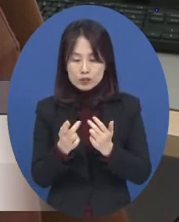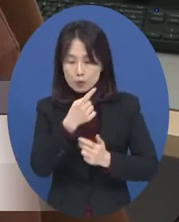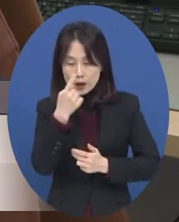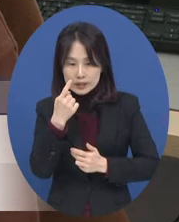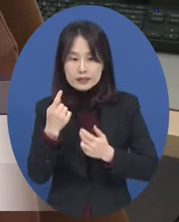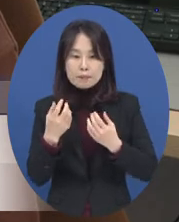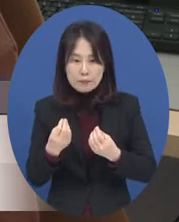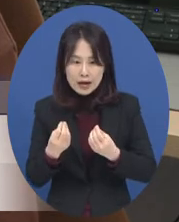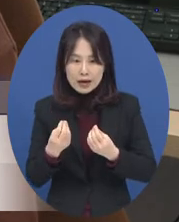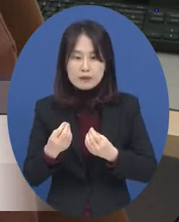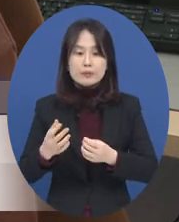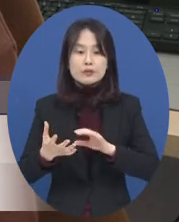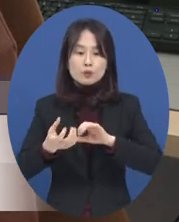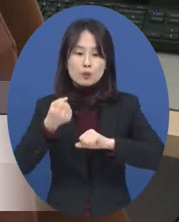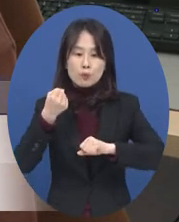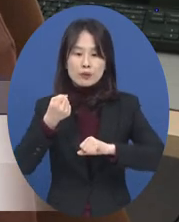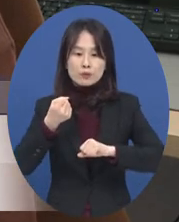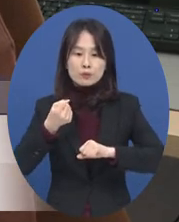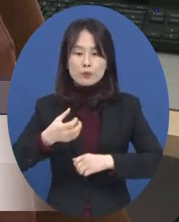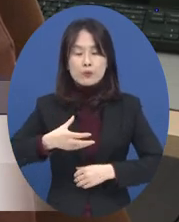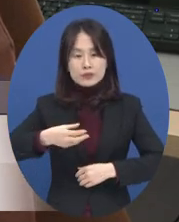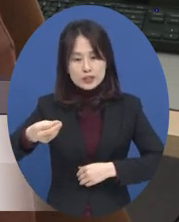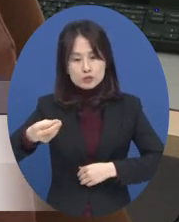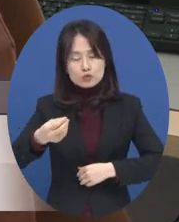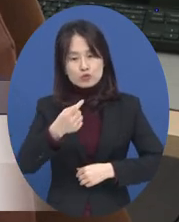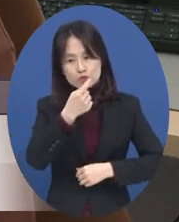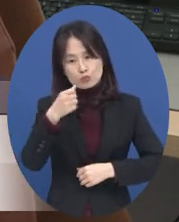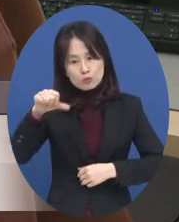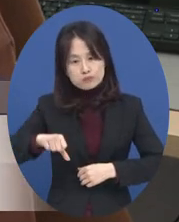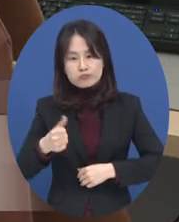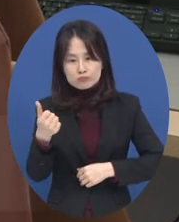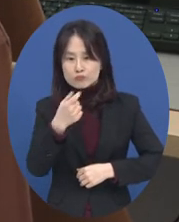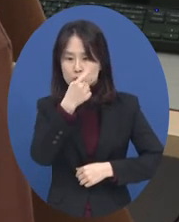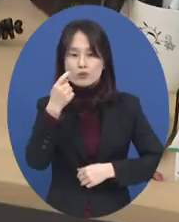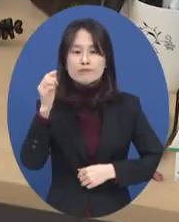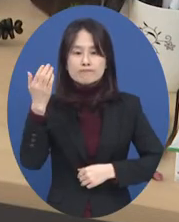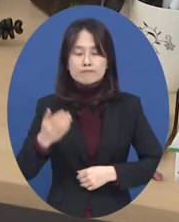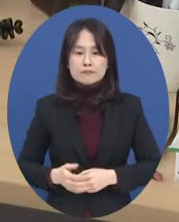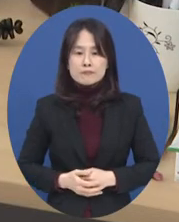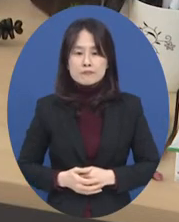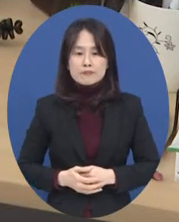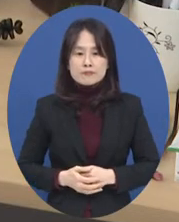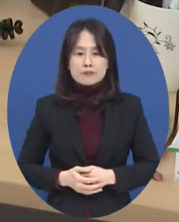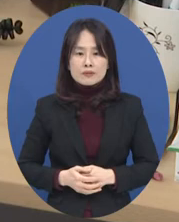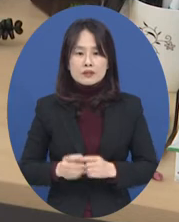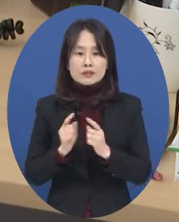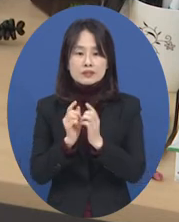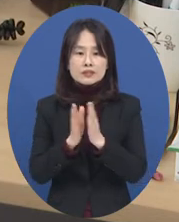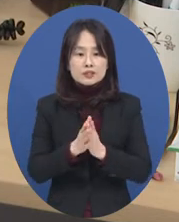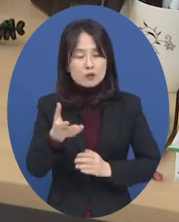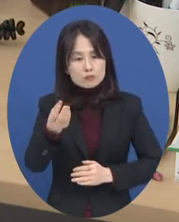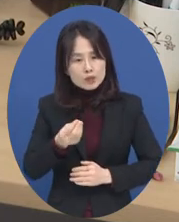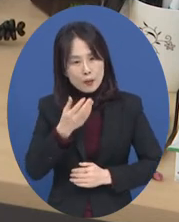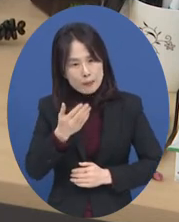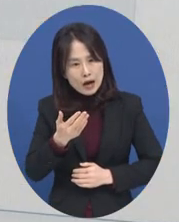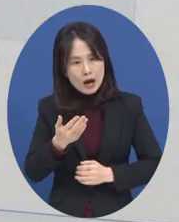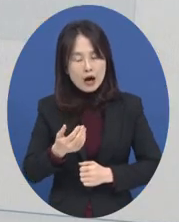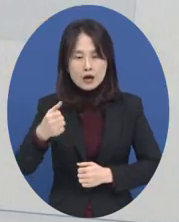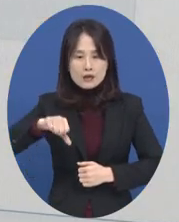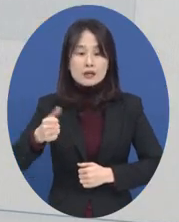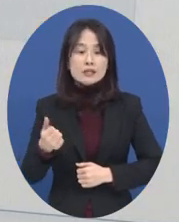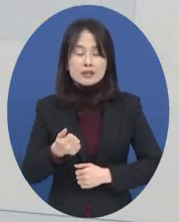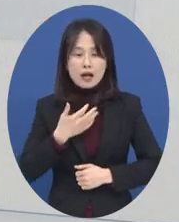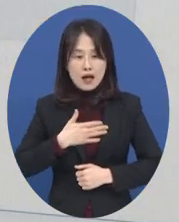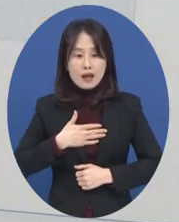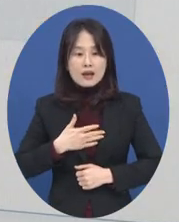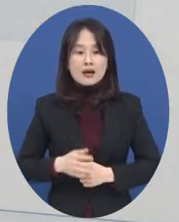본인 확인만 가능하면 바로 가능 여부가 확인이 되십니다. 현장에서 대출 가능 여부를 바로 알수